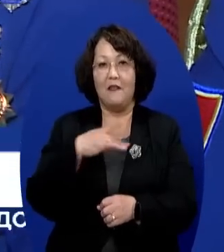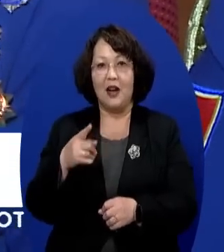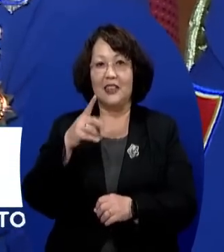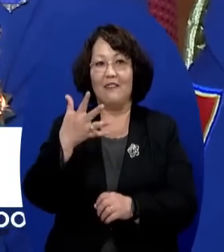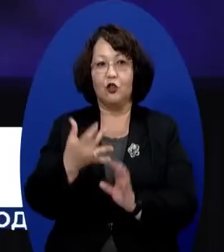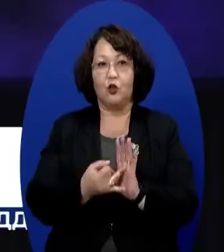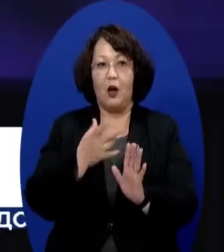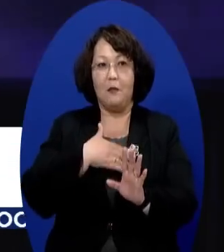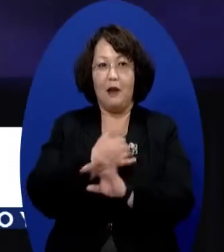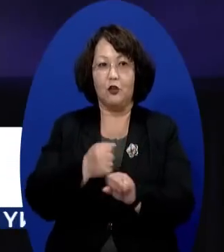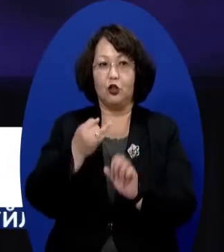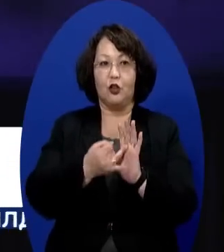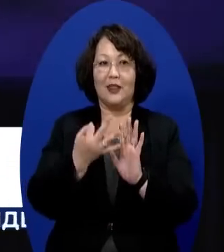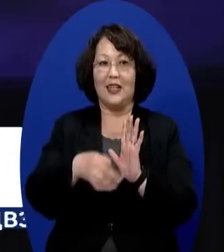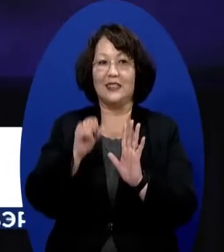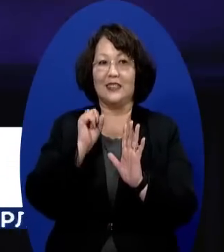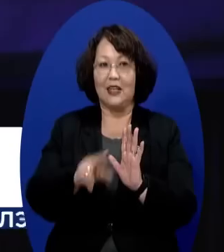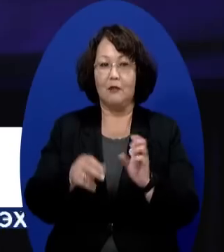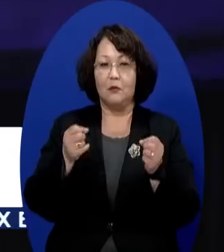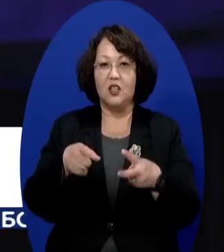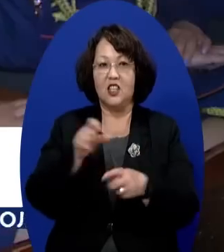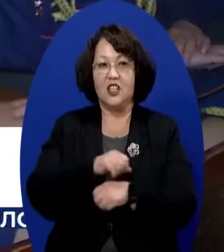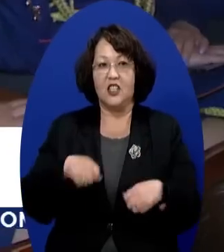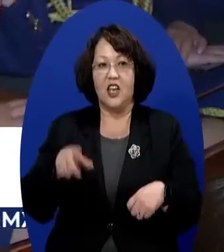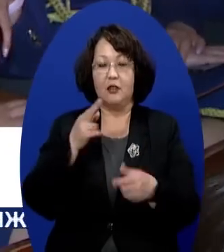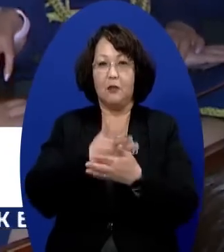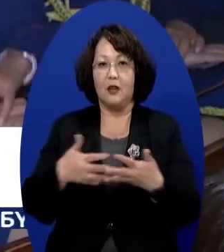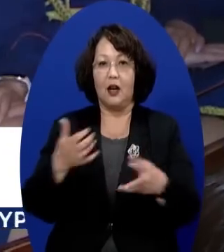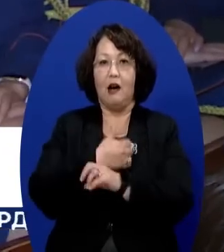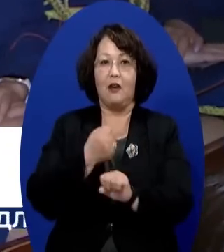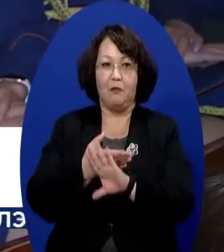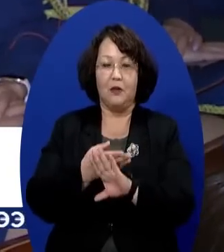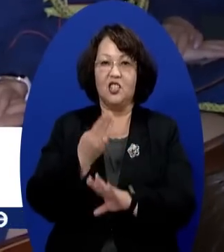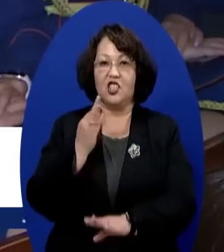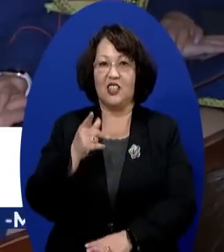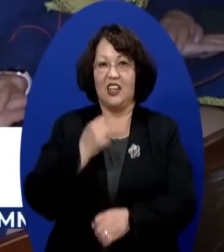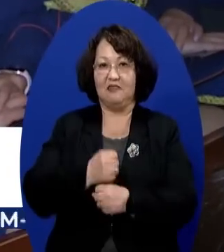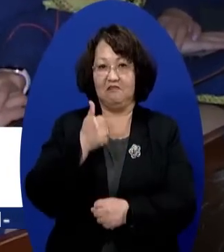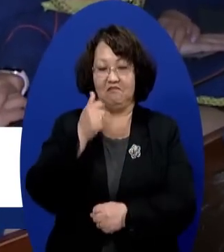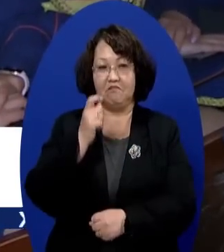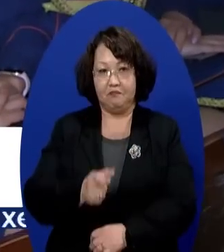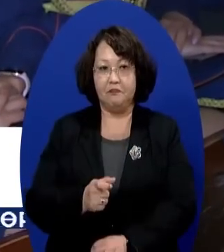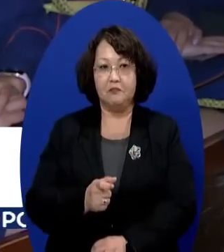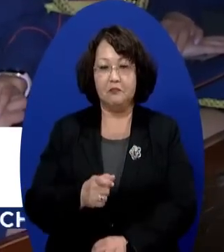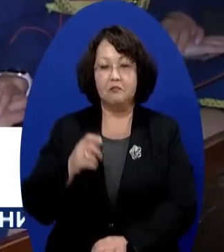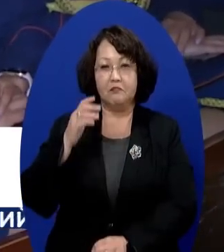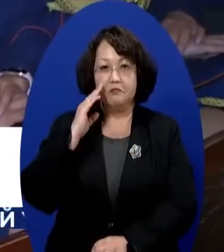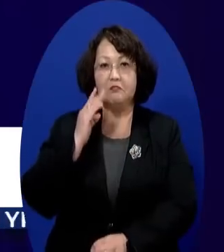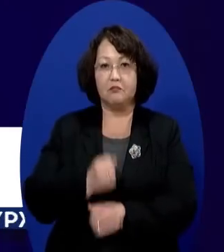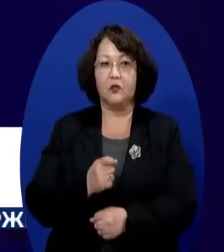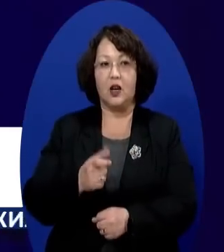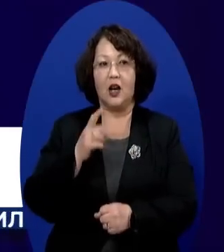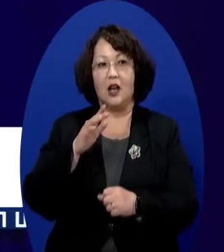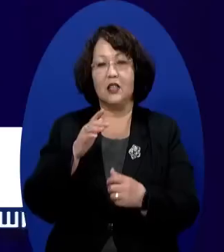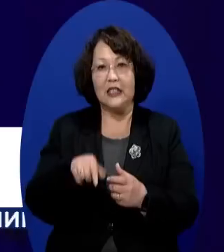аварч 780 гаруй сая төгрөгийн иргэдийн өмч хөрөнгийг авра хамгаалсан шилдэг алба хагчдын нэг. Гамшиг осол, гал төмөр